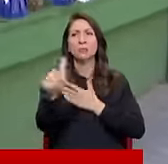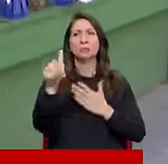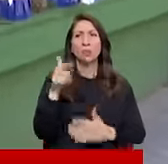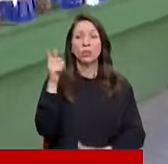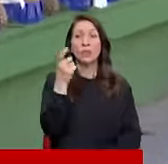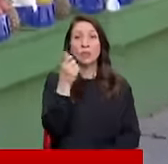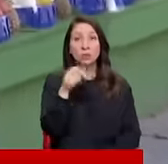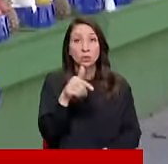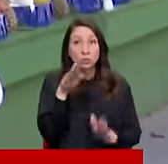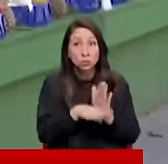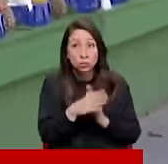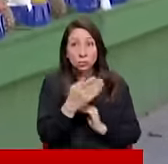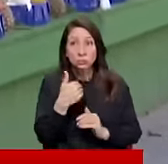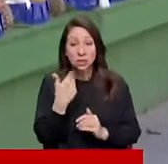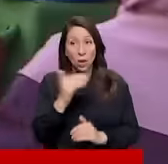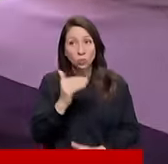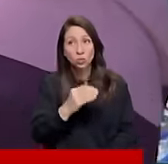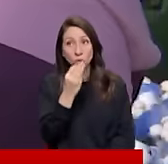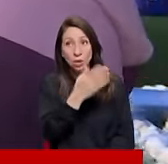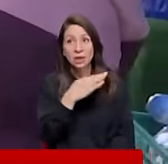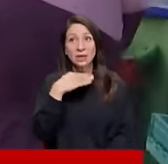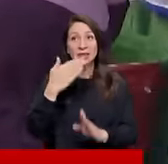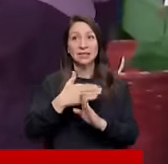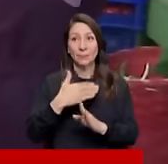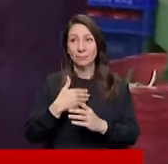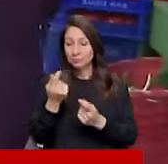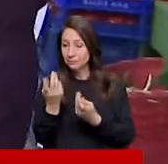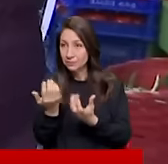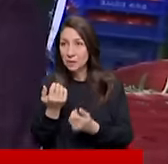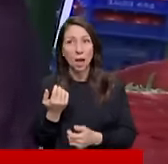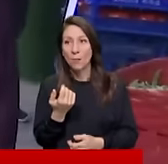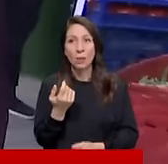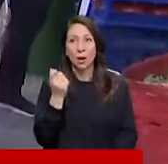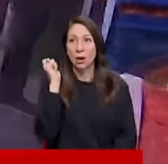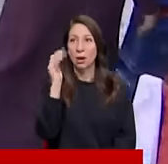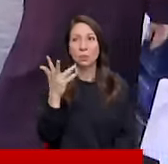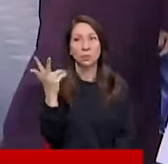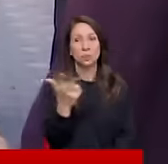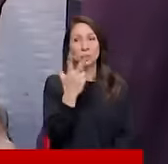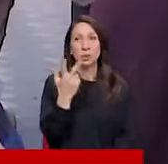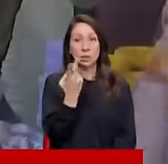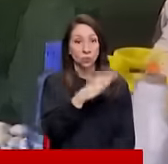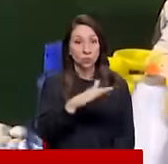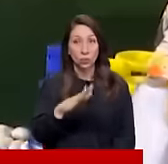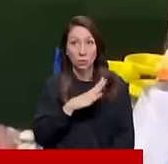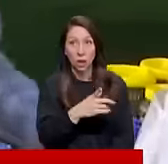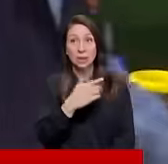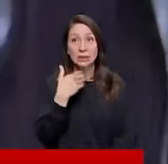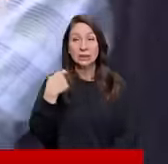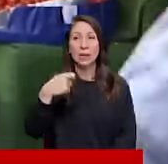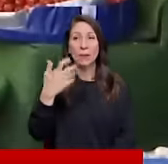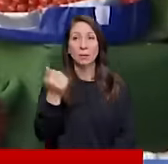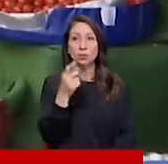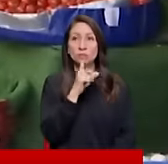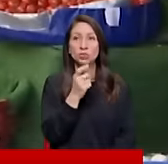Oradaki fiyatlar buradan da düşük. Bizden daha ucuz yiyorlar. Kasaptan çıktım ama bayağı uçmuş fiyatlar. İki tane çocuk var. Kıyma aldım